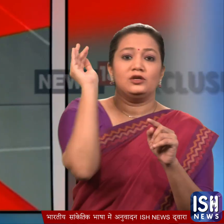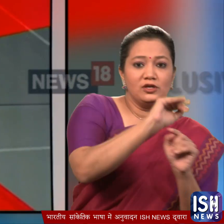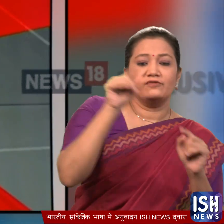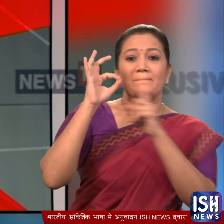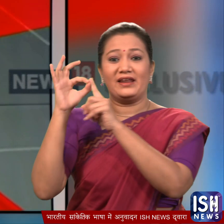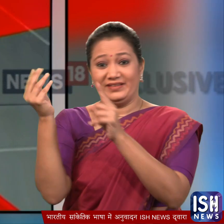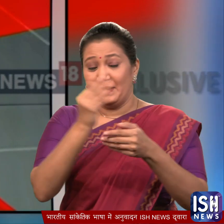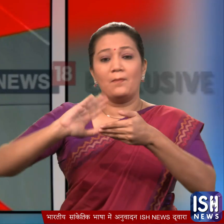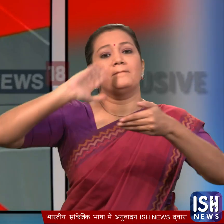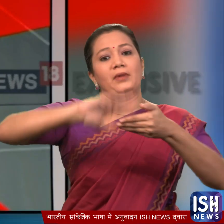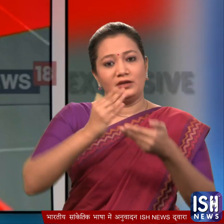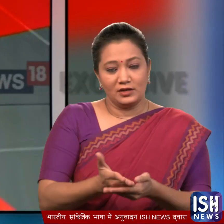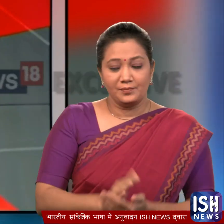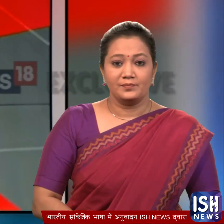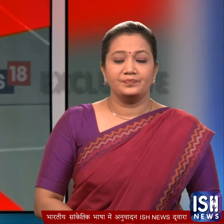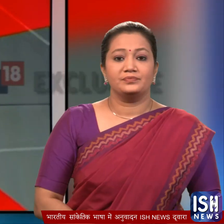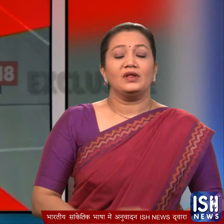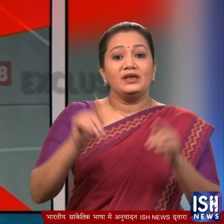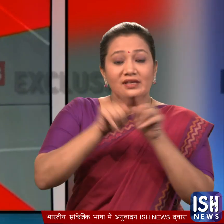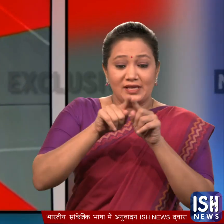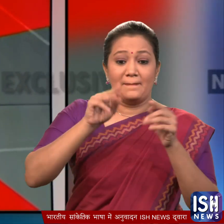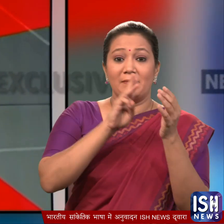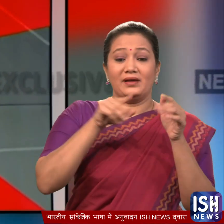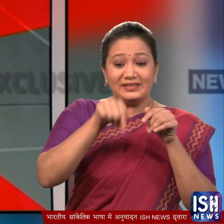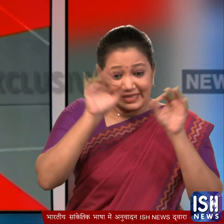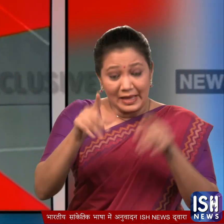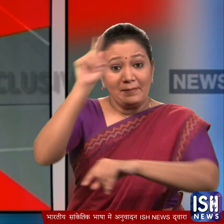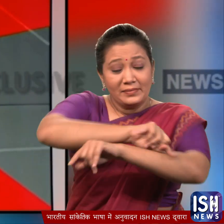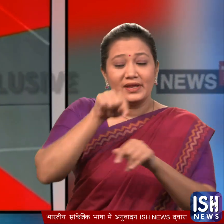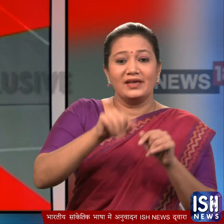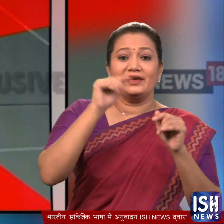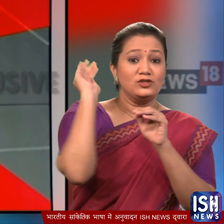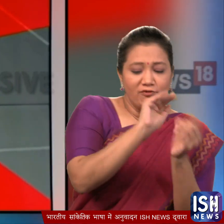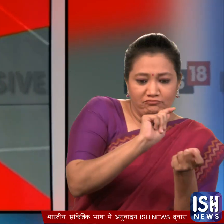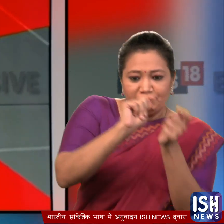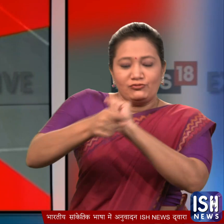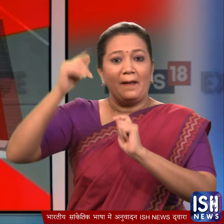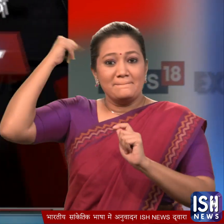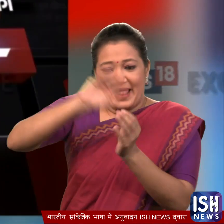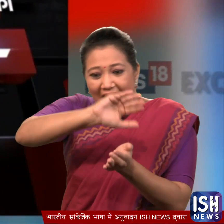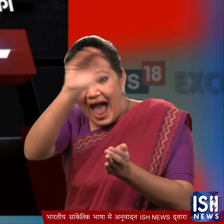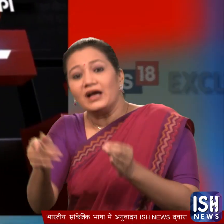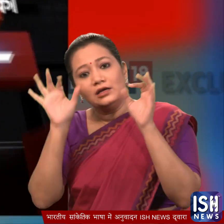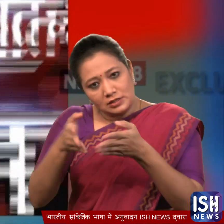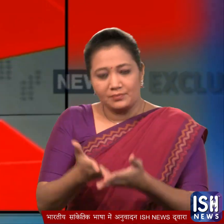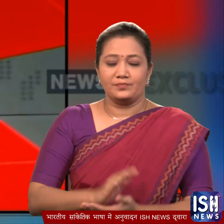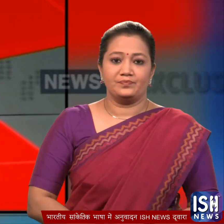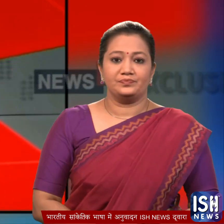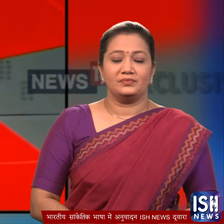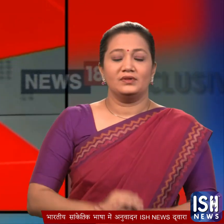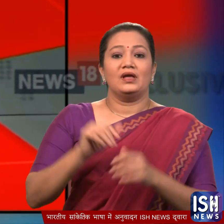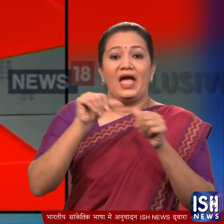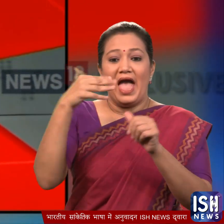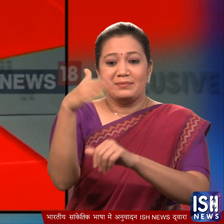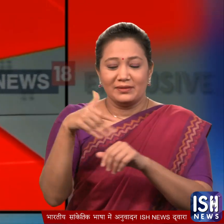और पार्वती का विवाह हुआ था। साथ ही महाशिवरात्रि को ही शिव के लिंग रूप में प्रकट होने की तिथि भी माना जाता है। अहमदाबाद के